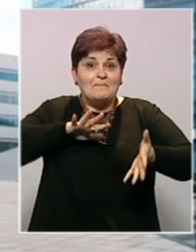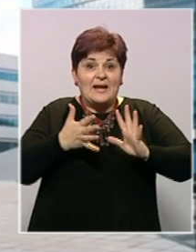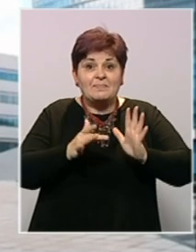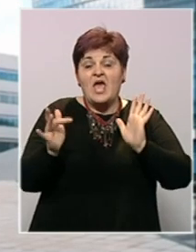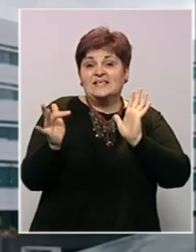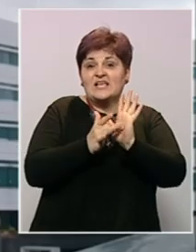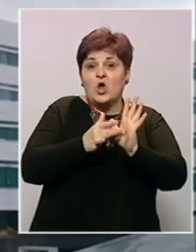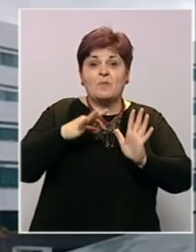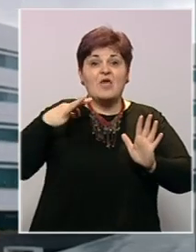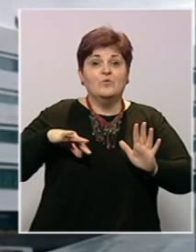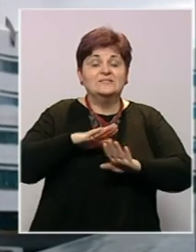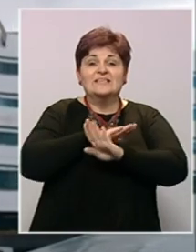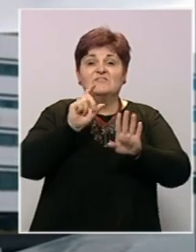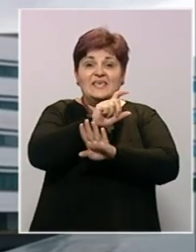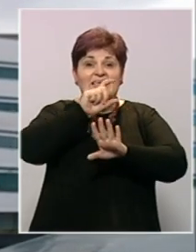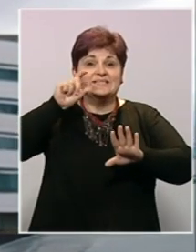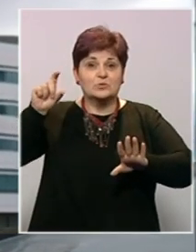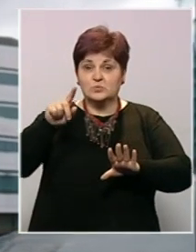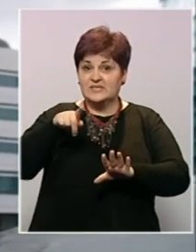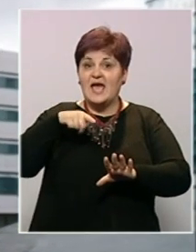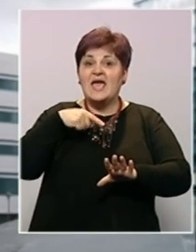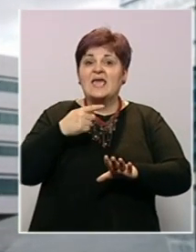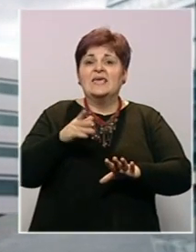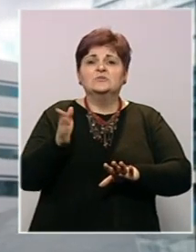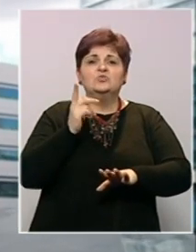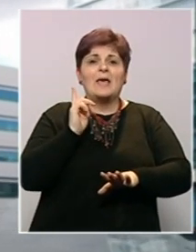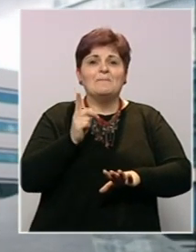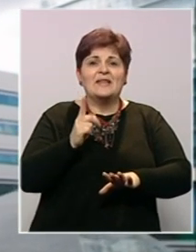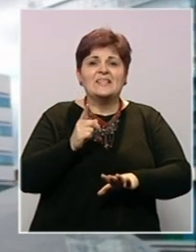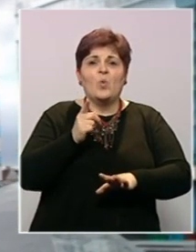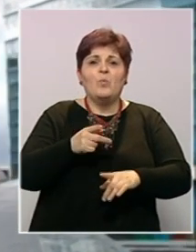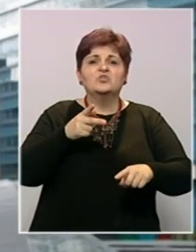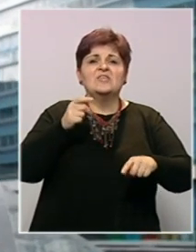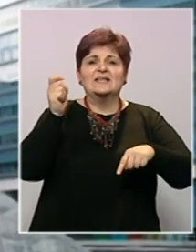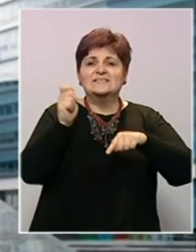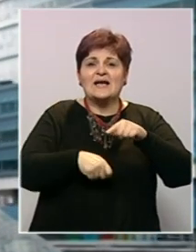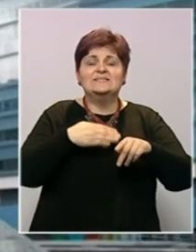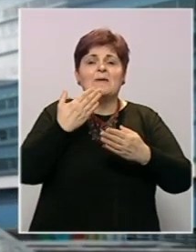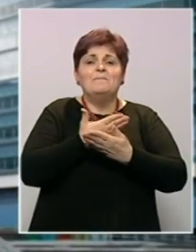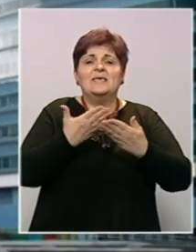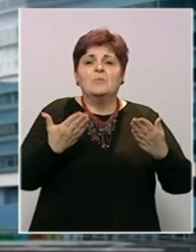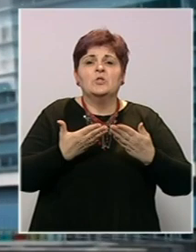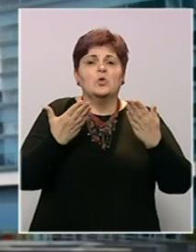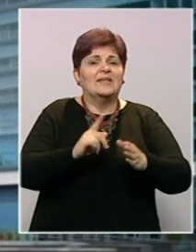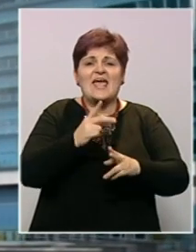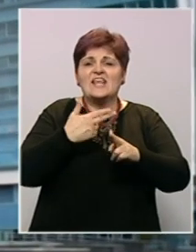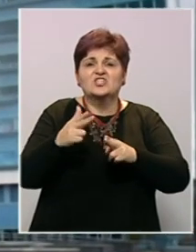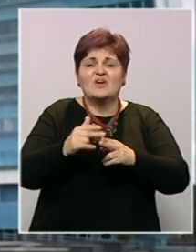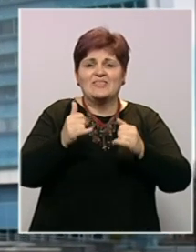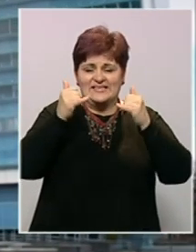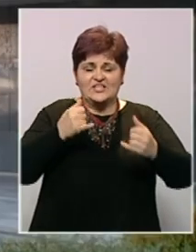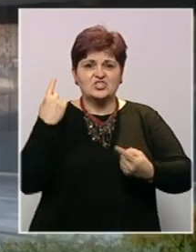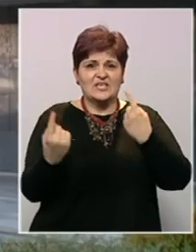pretpostavka za normalno funkcioniranje svih institucija, ističući da prijetnje ili uvođenje sankcija bilo kome ne doprinosi rješavanju